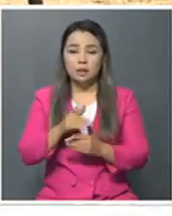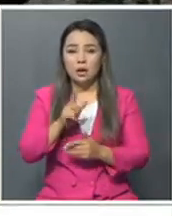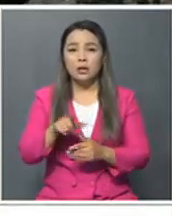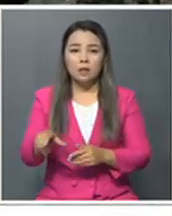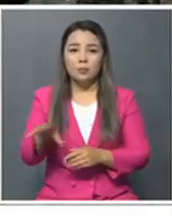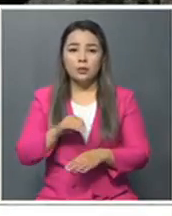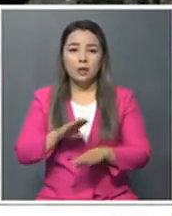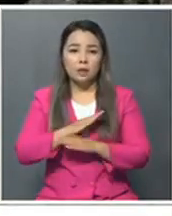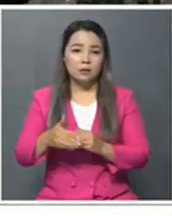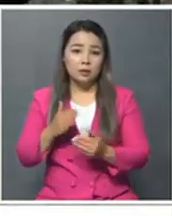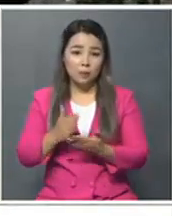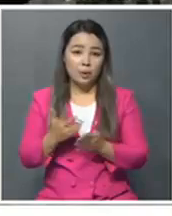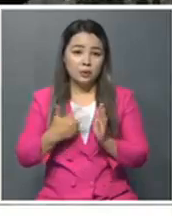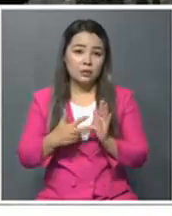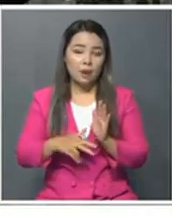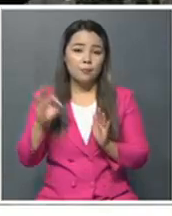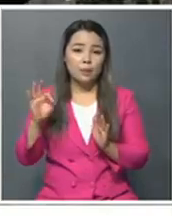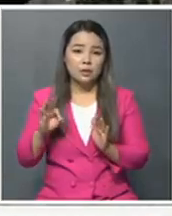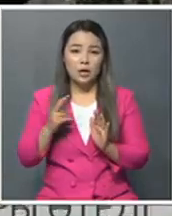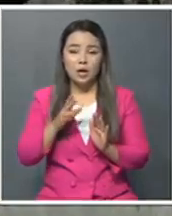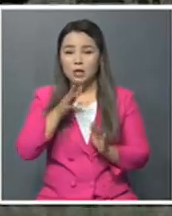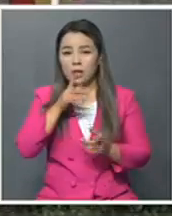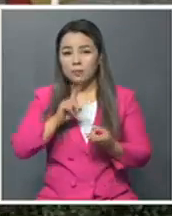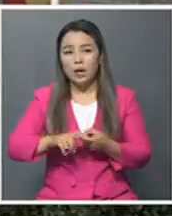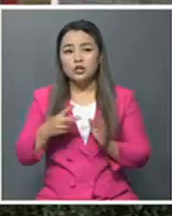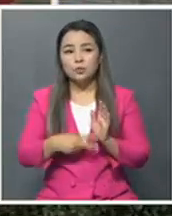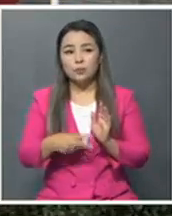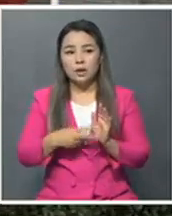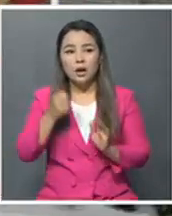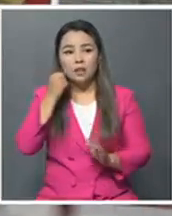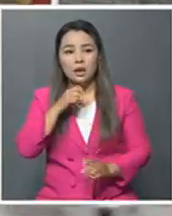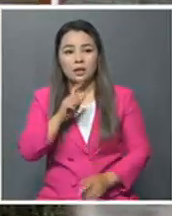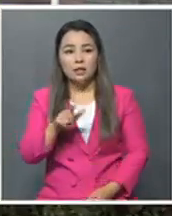Ресми дерекке сәйкес олардың 80% жасы 70-тен асқан қариялар.